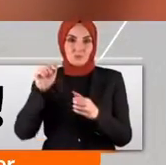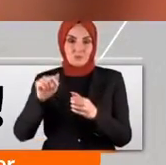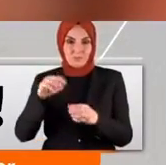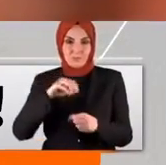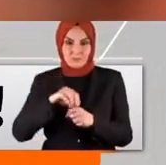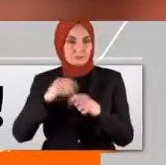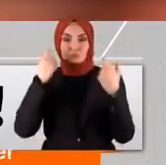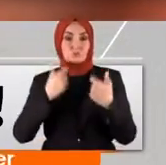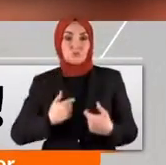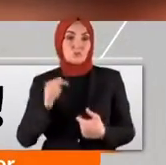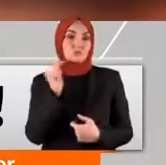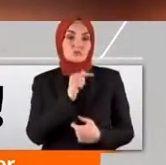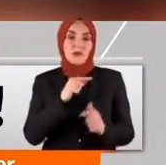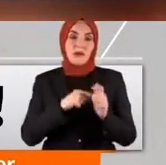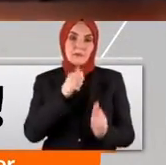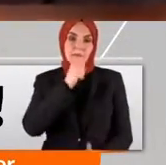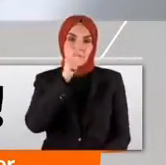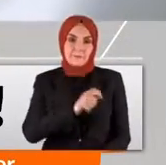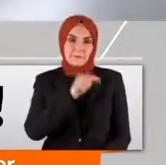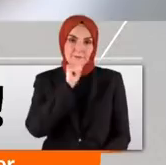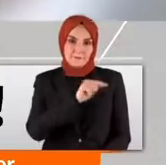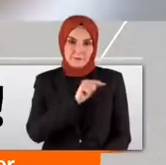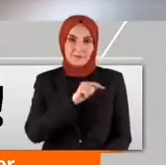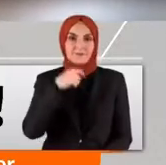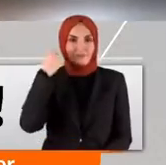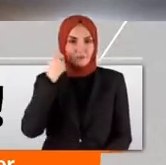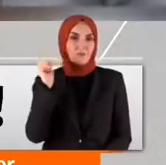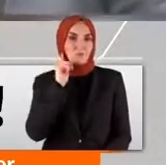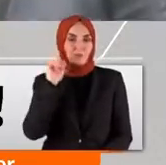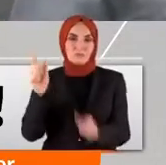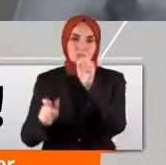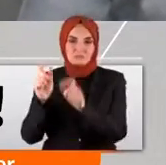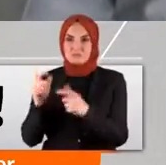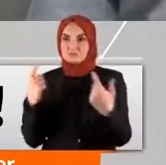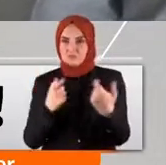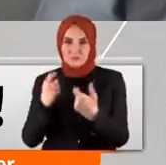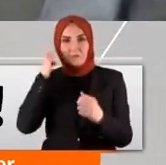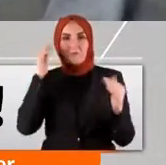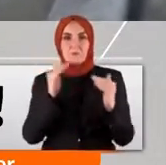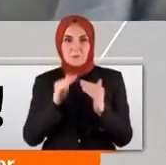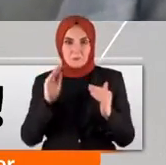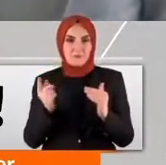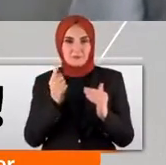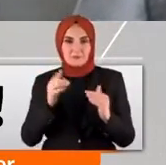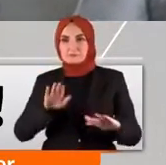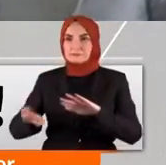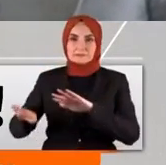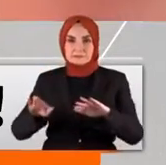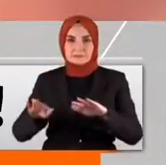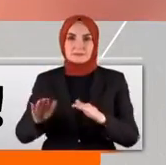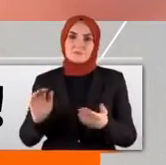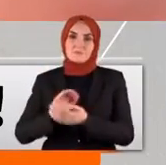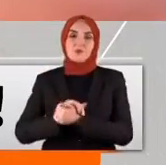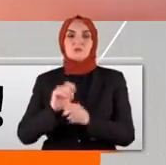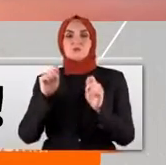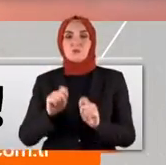Erdal Acar magazin ve eğlence dünyasındaki çatışmazlıklarda araya girip arabulucu oluyordu. Ardından da işler çözüldükten